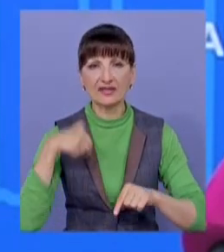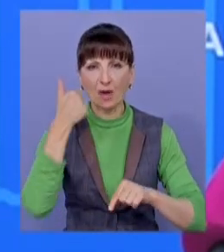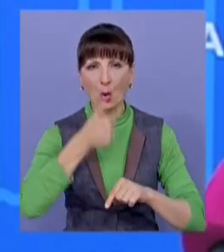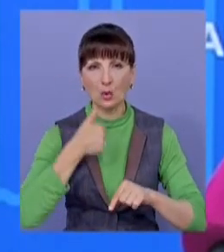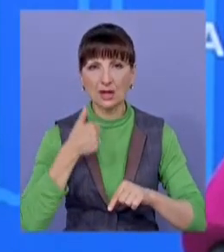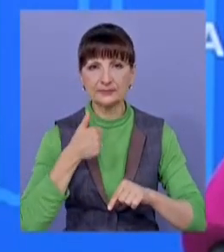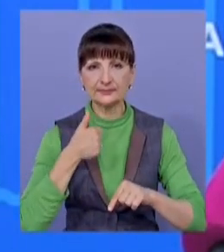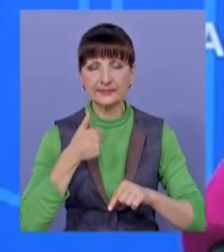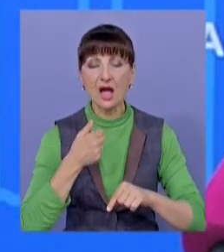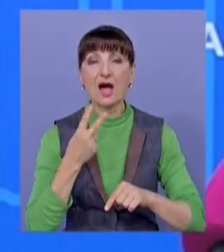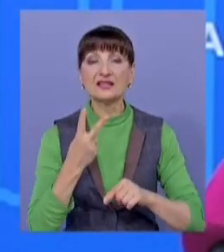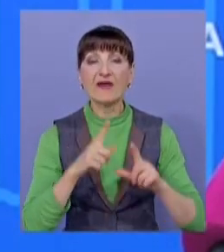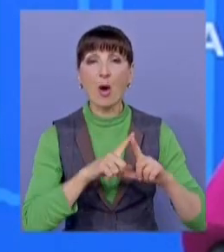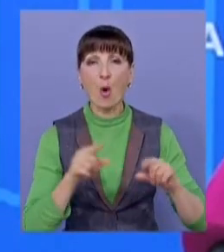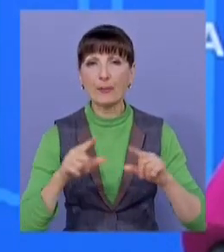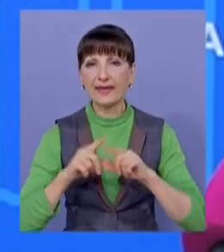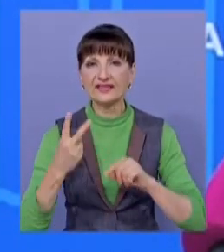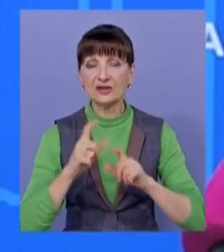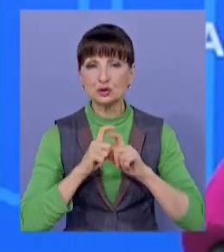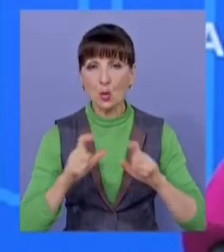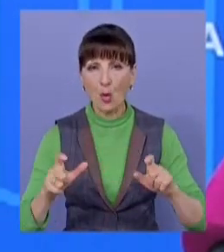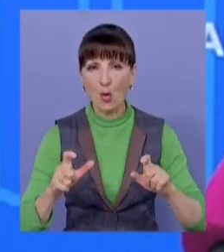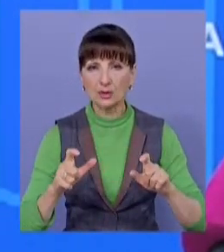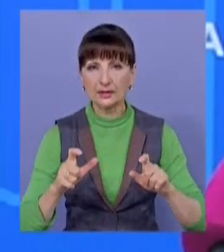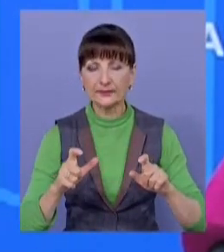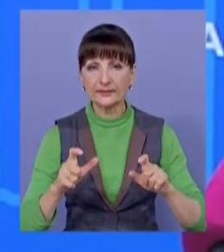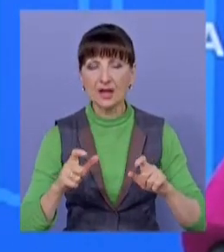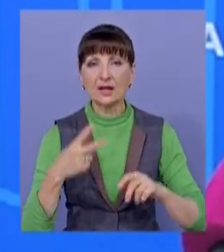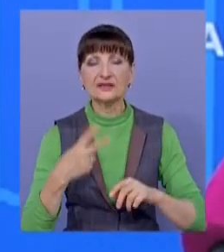года. Значит, 2 объекта, 2 школы, это переходящие объекты на 2020 год.